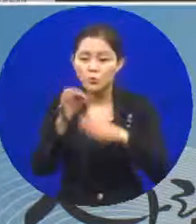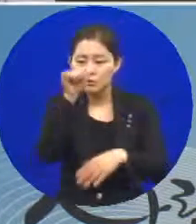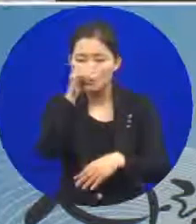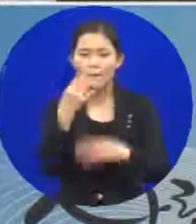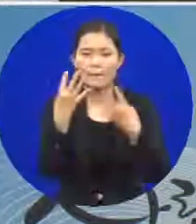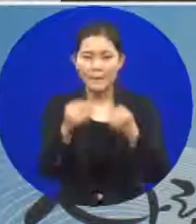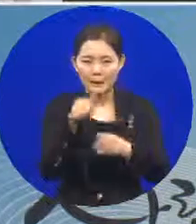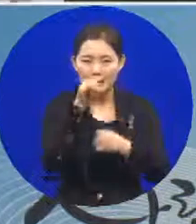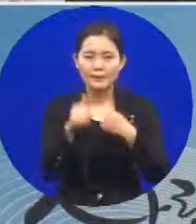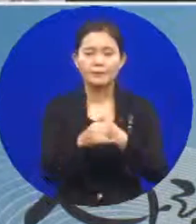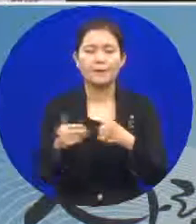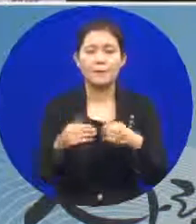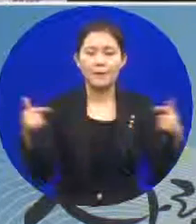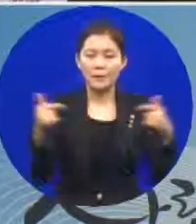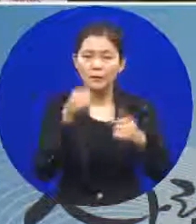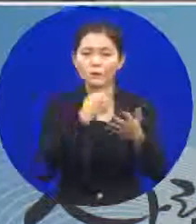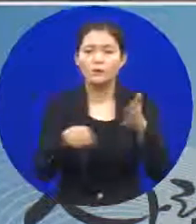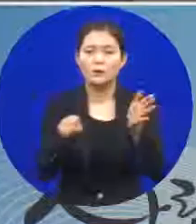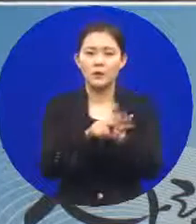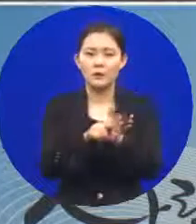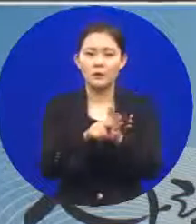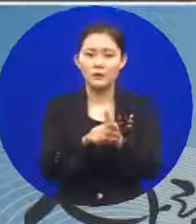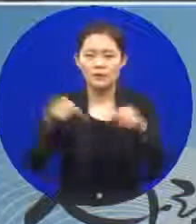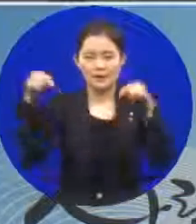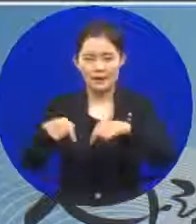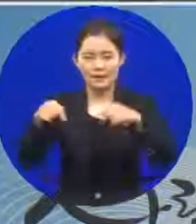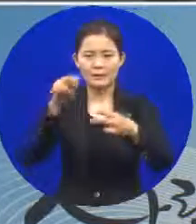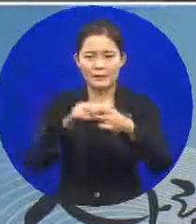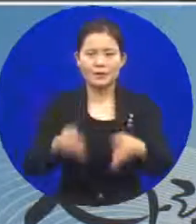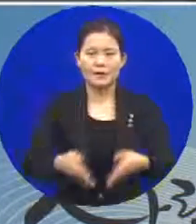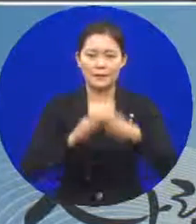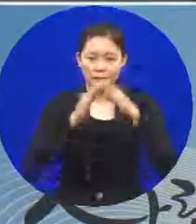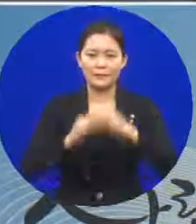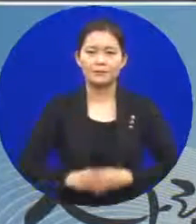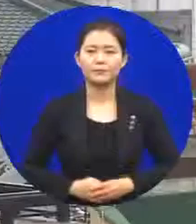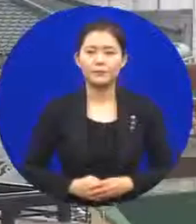있는 이런 불법 건축물을 양성화하기 위해 시가 상담센터를 개설했습니다.